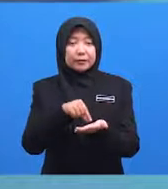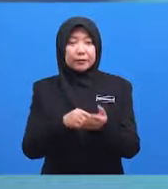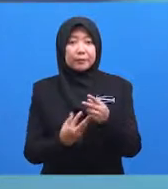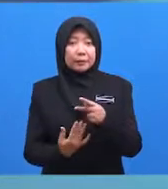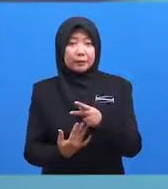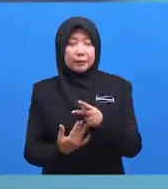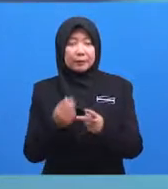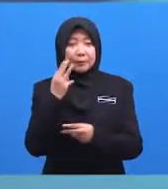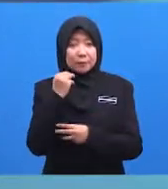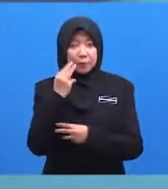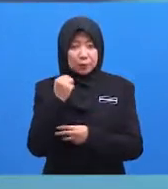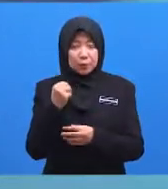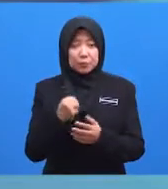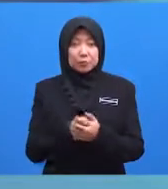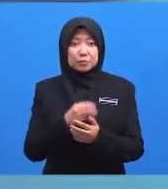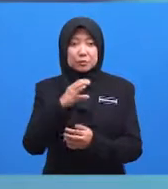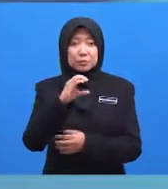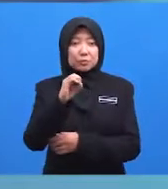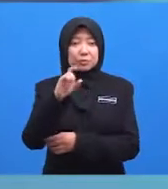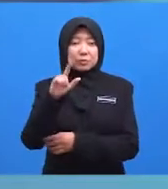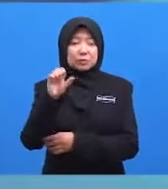ialah coleslaw,